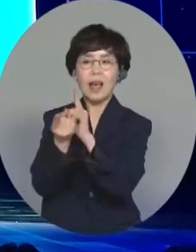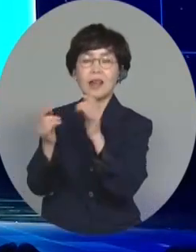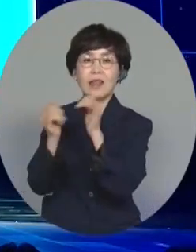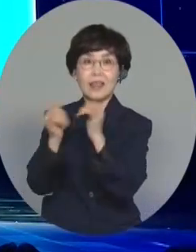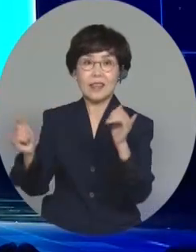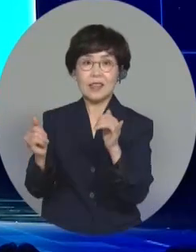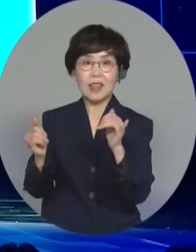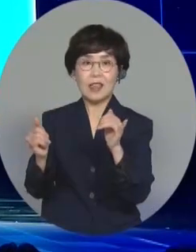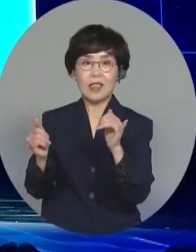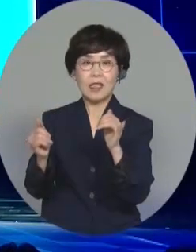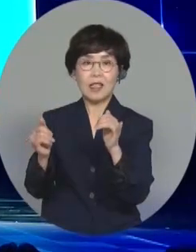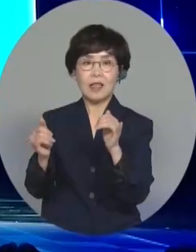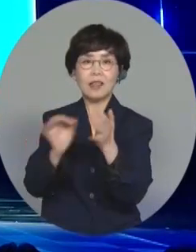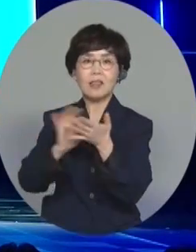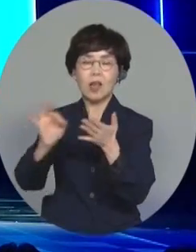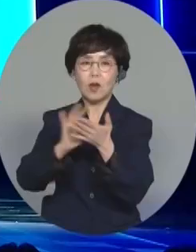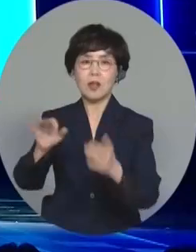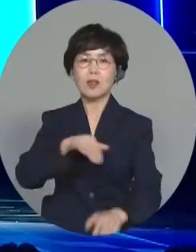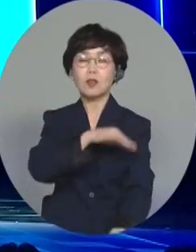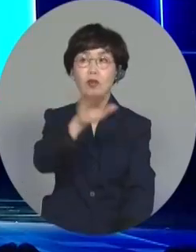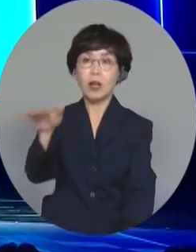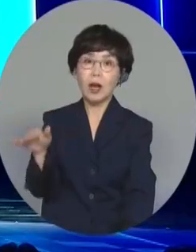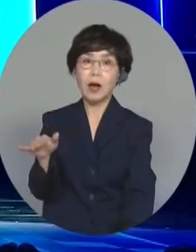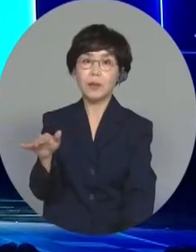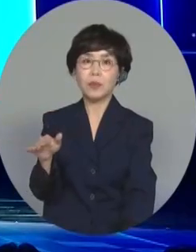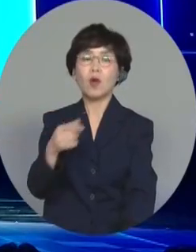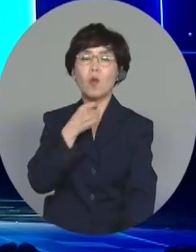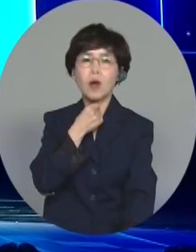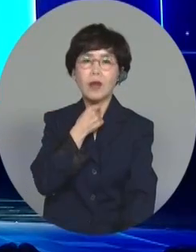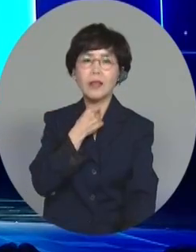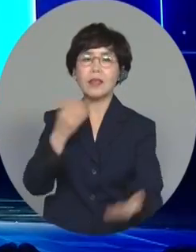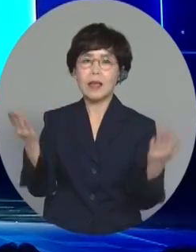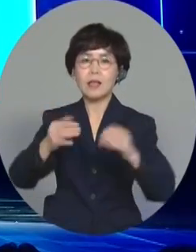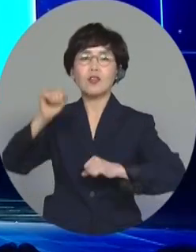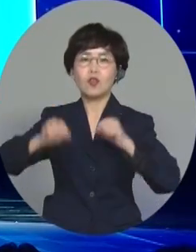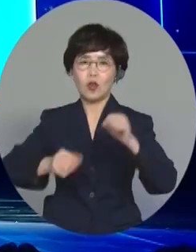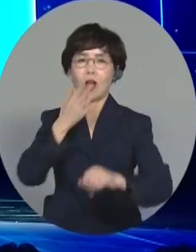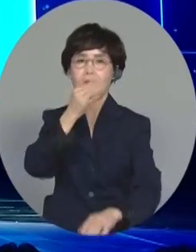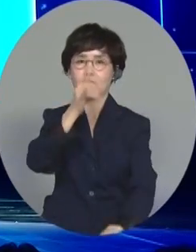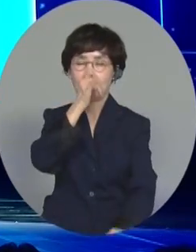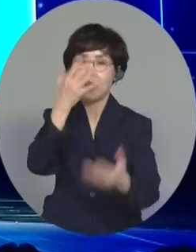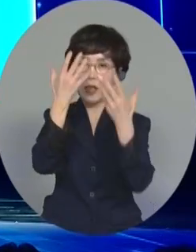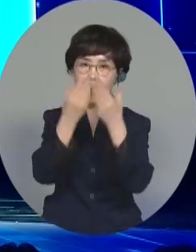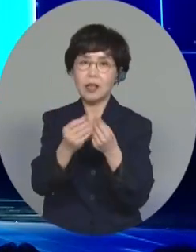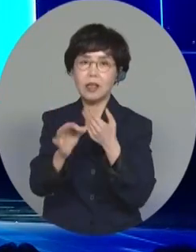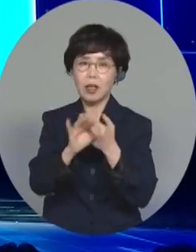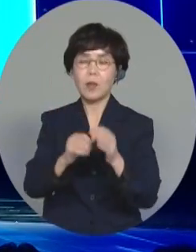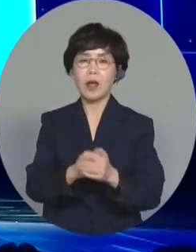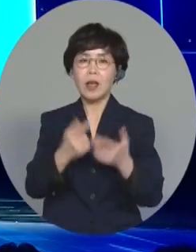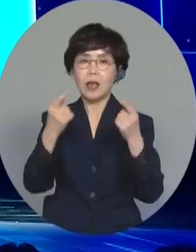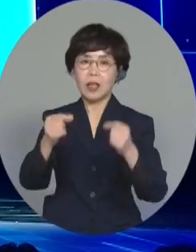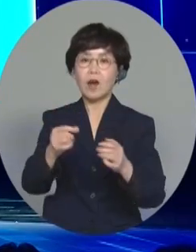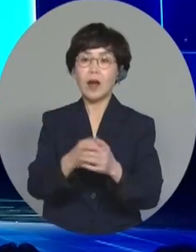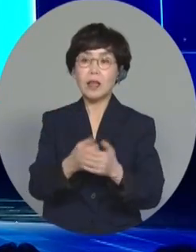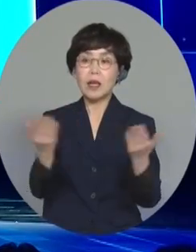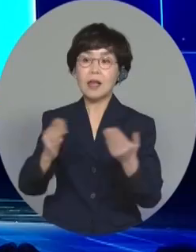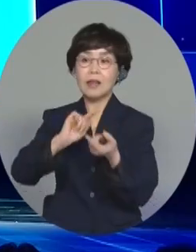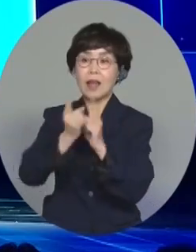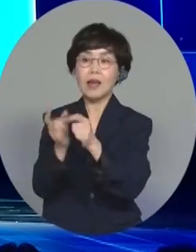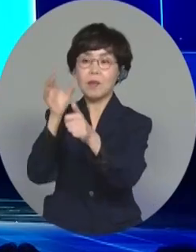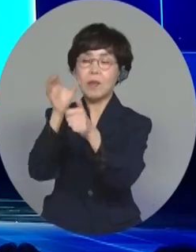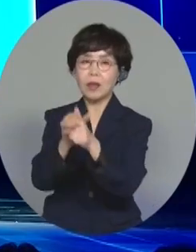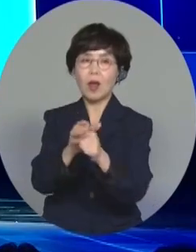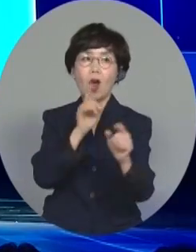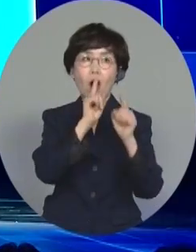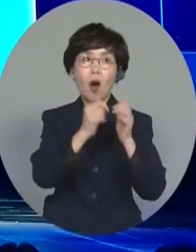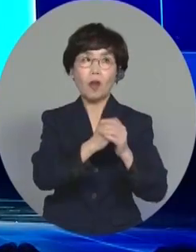에이전트를 사용을 해서 저희가 원하는 작업을 수행하도록 할 수 있습니다. 예를 들어서 이러한 에이전트는 언어